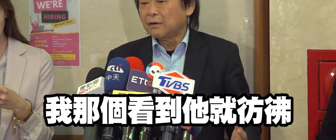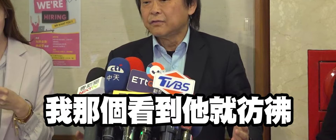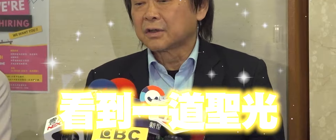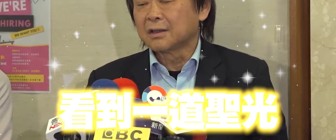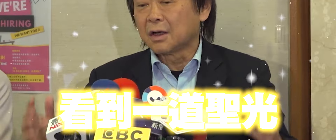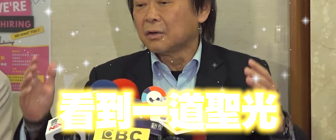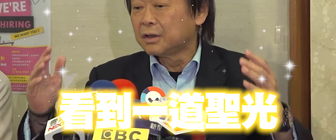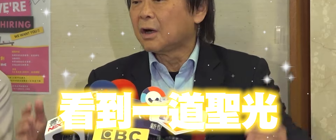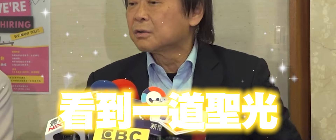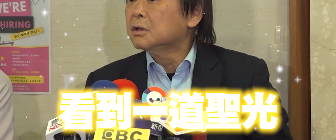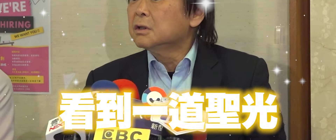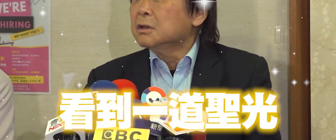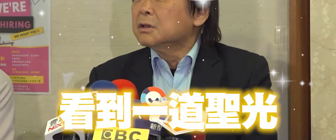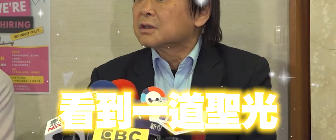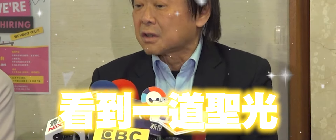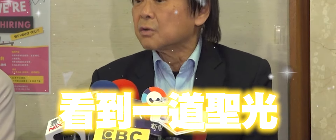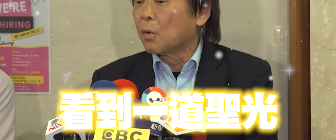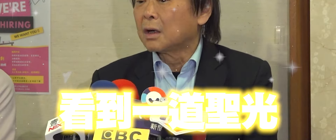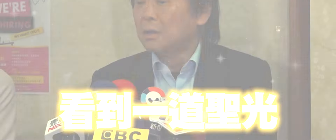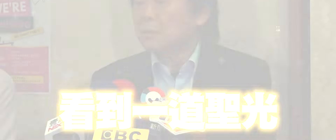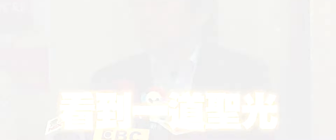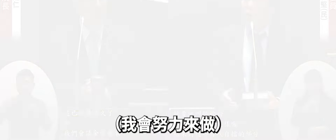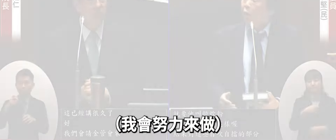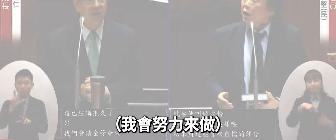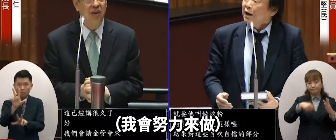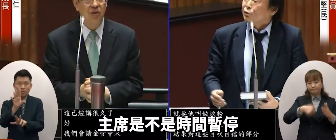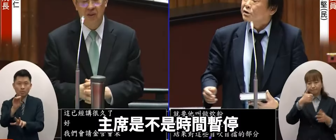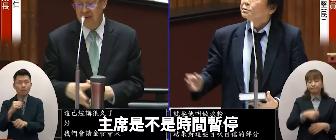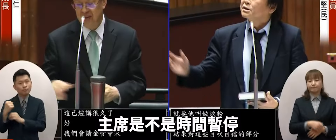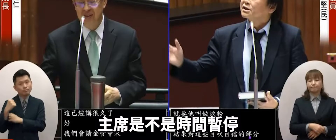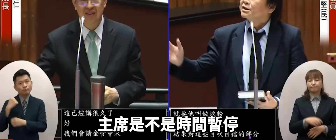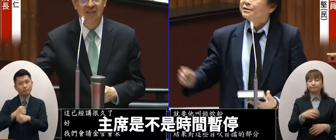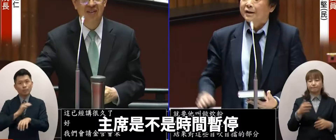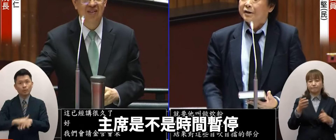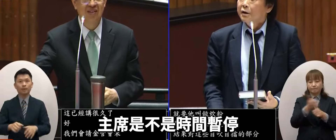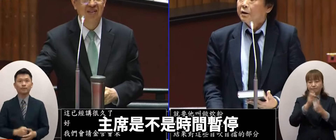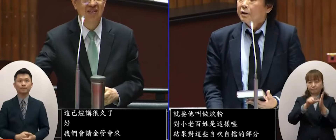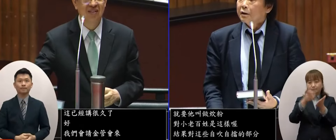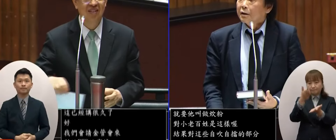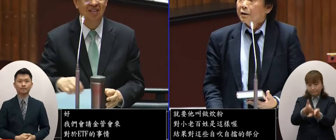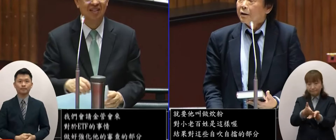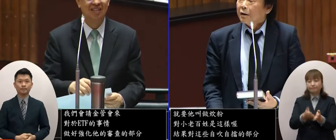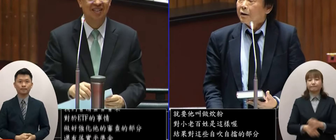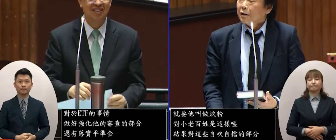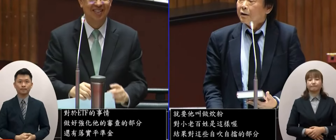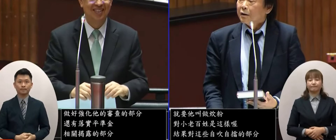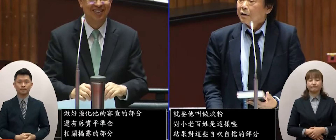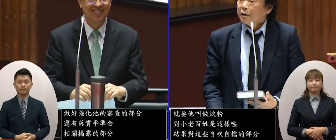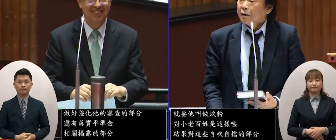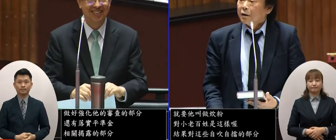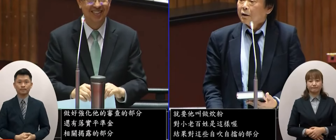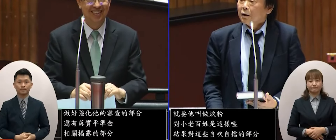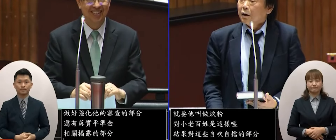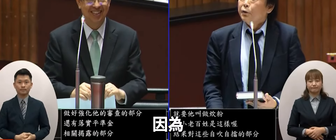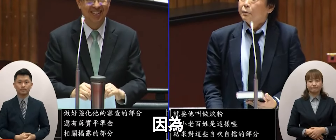就仿佛看到一道圣光哦。 会努力来做。 主席是不是时间暂停？